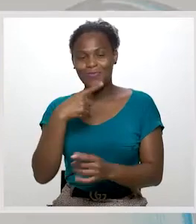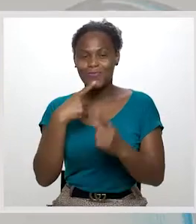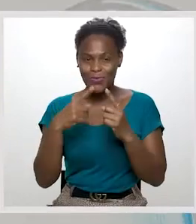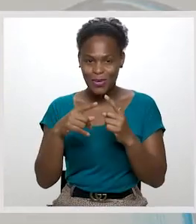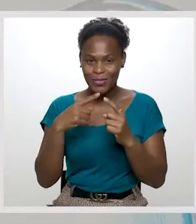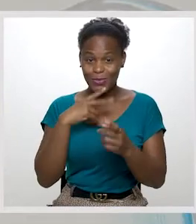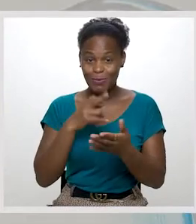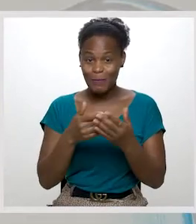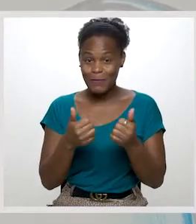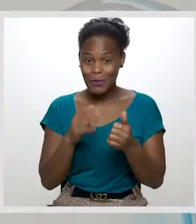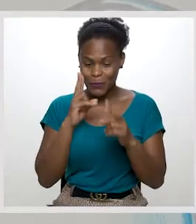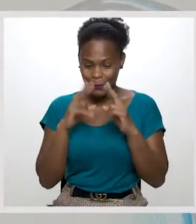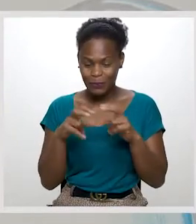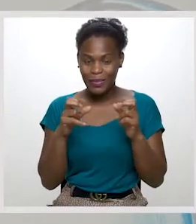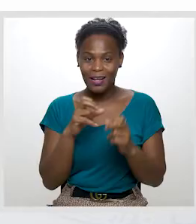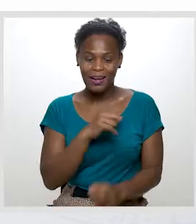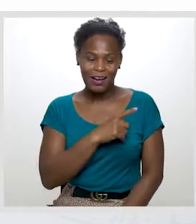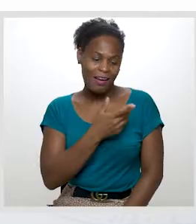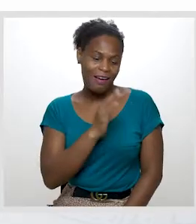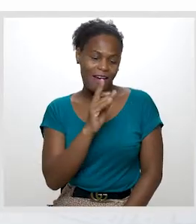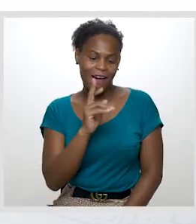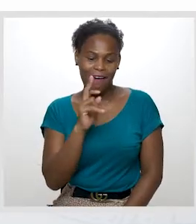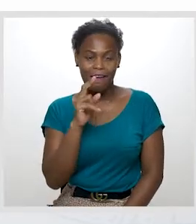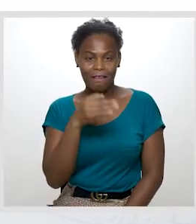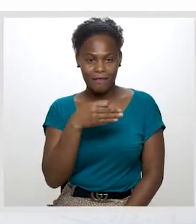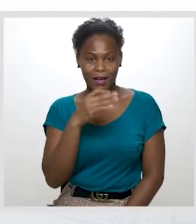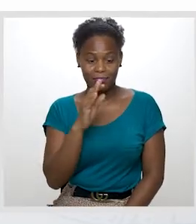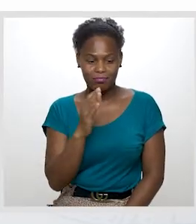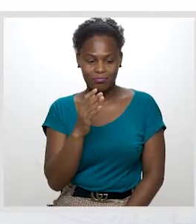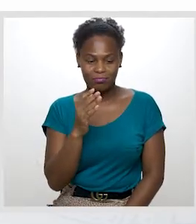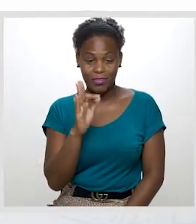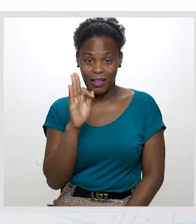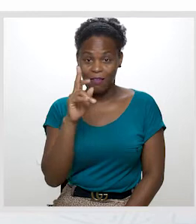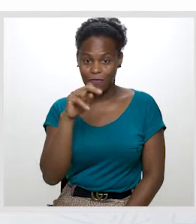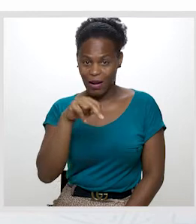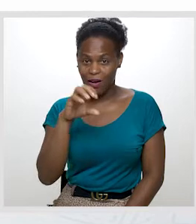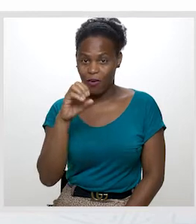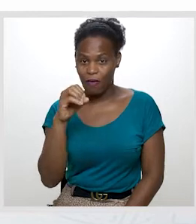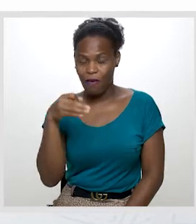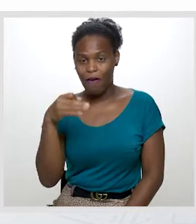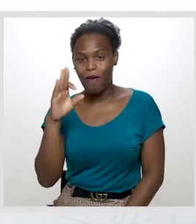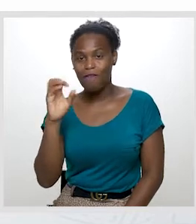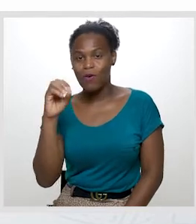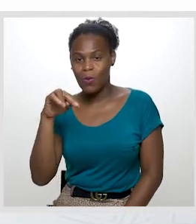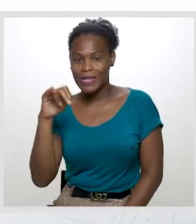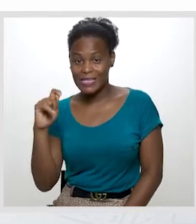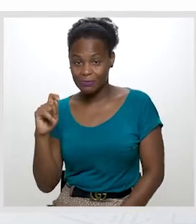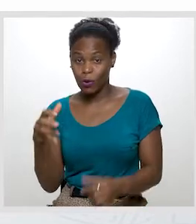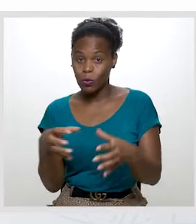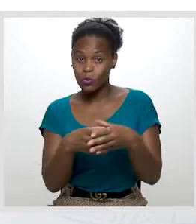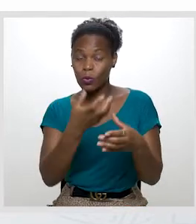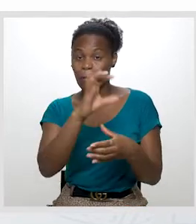Génial, je sais que tu as trouvé la bonne réponse. La francophonie, c'est l'ensemble des pays où on parle